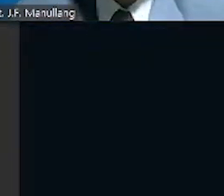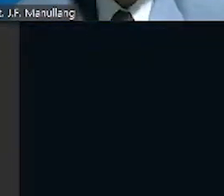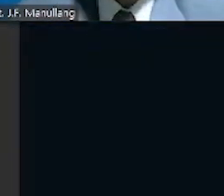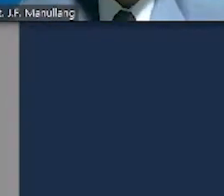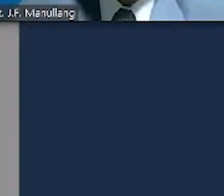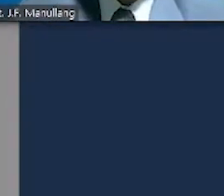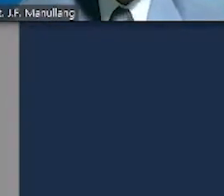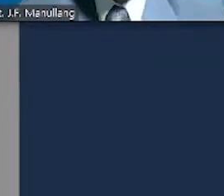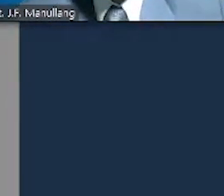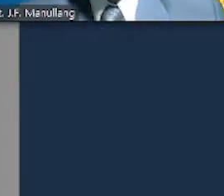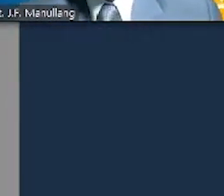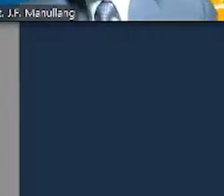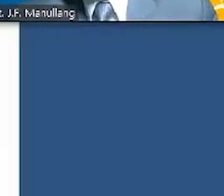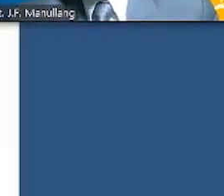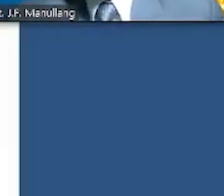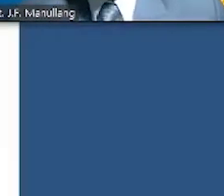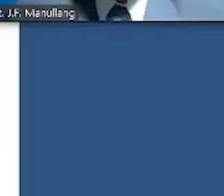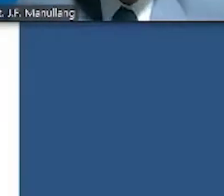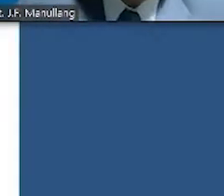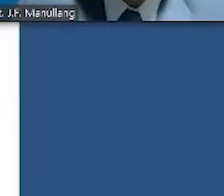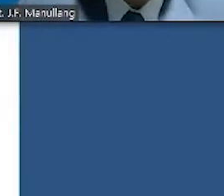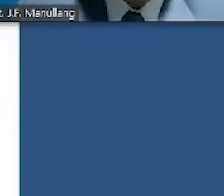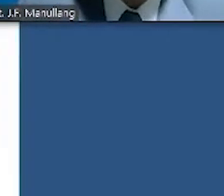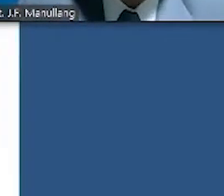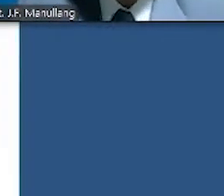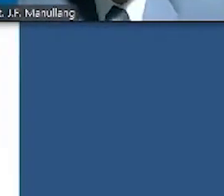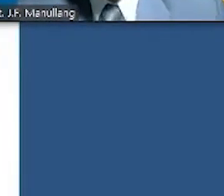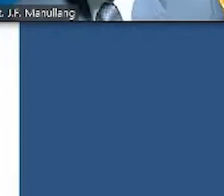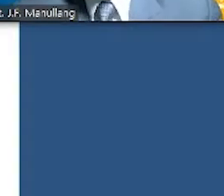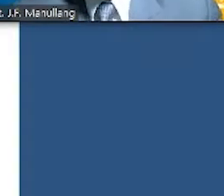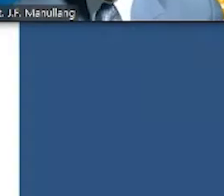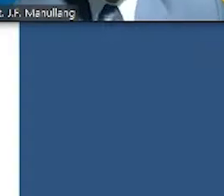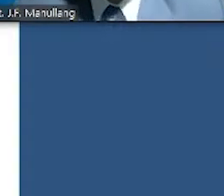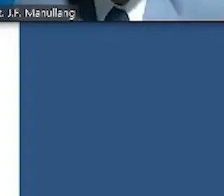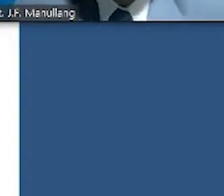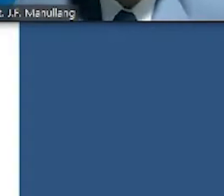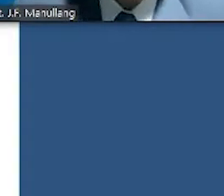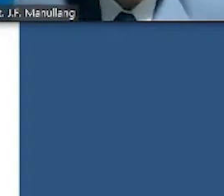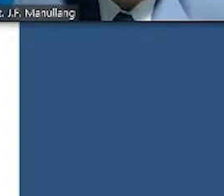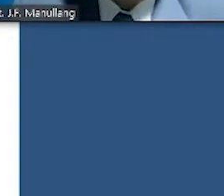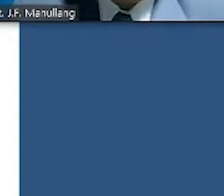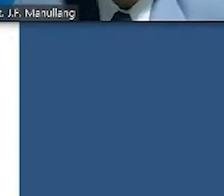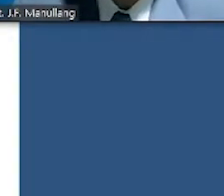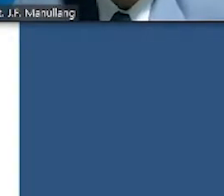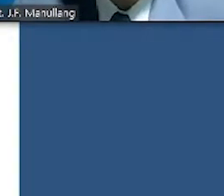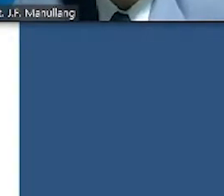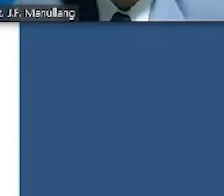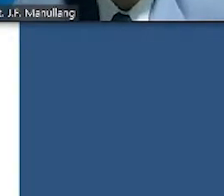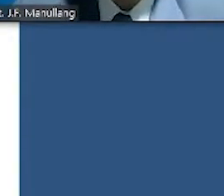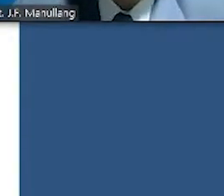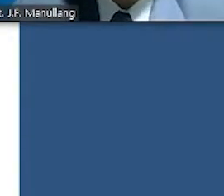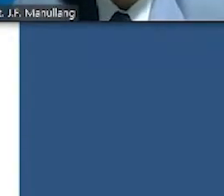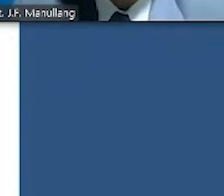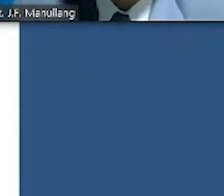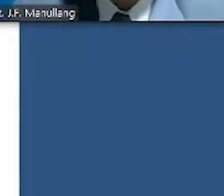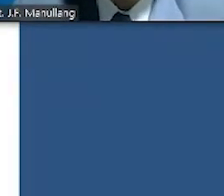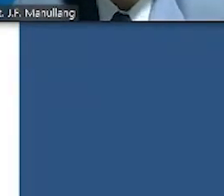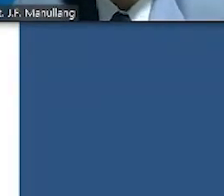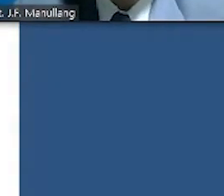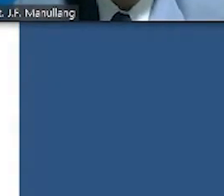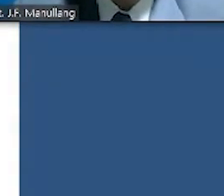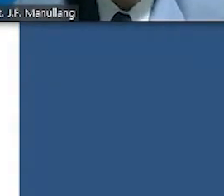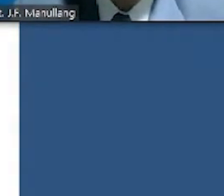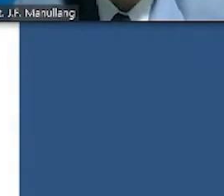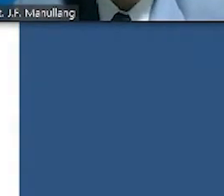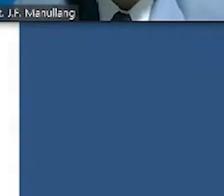ia memberitahukannya 1-2 E3 janganlah kamu selalu berkarat sombong berhala dalam